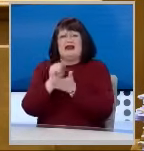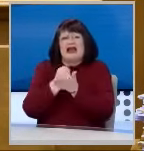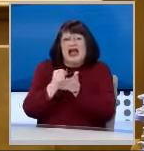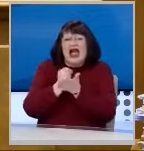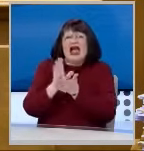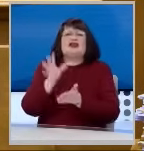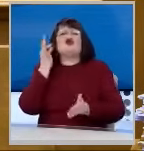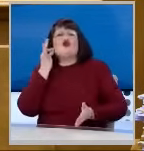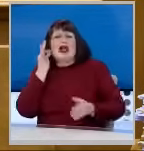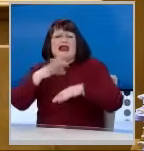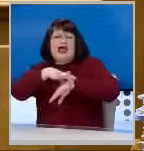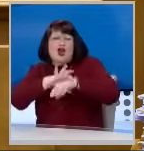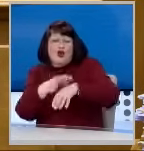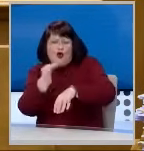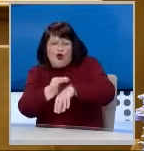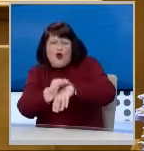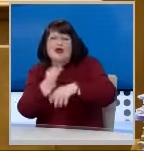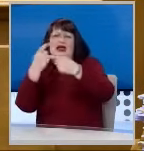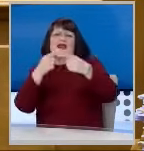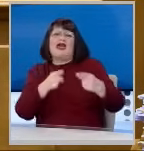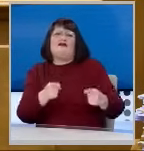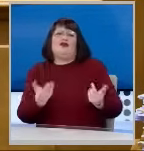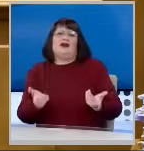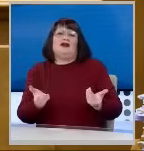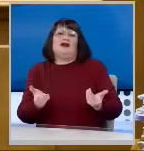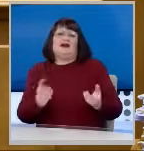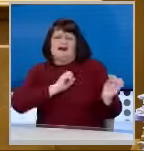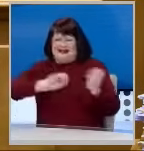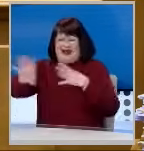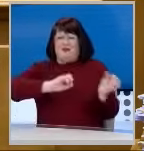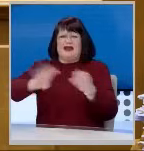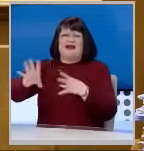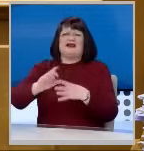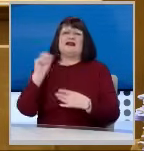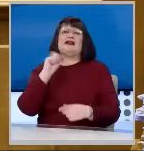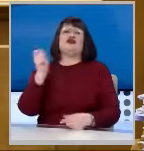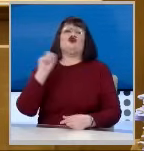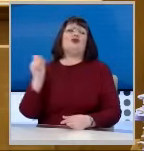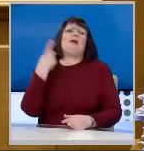σκουλαρίκια με ρολόγια τα πετάξατε σαν